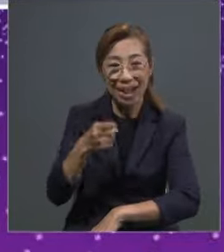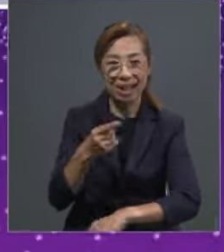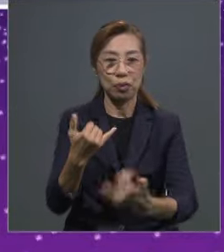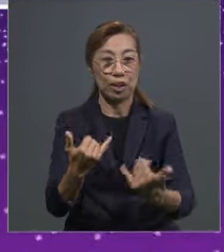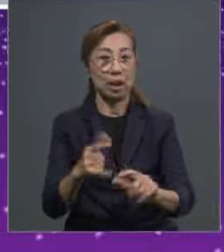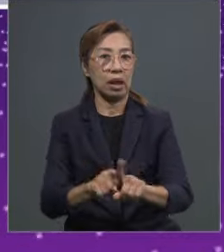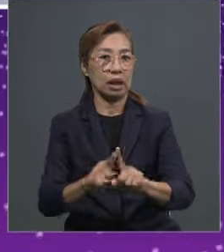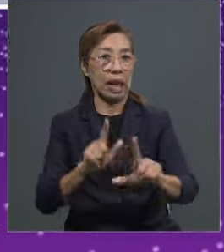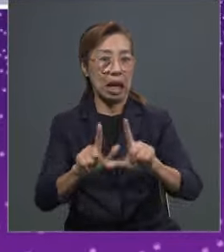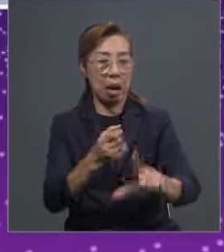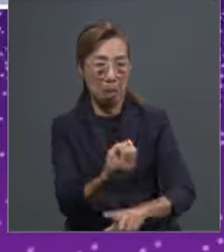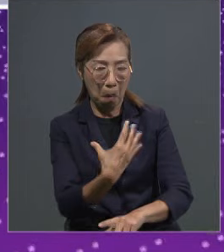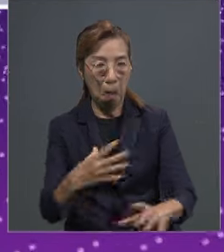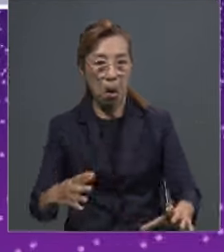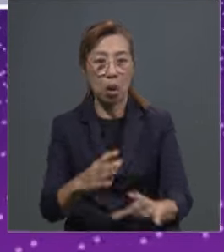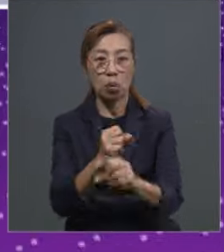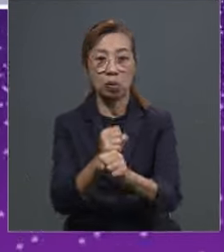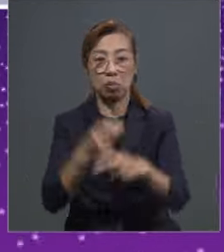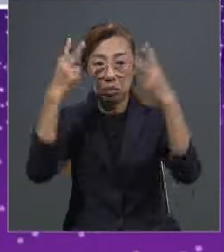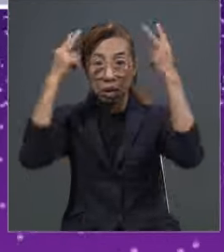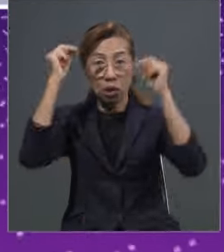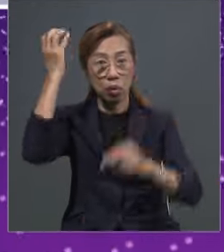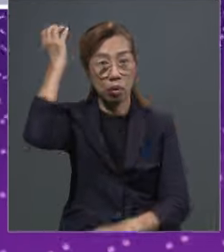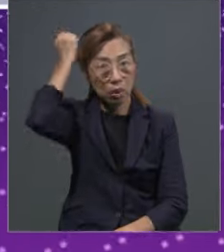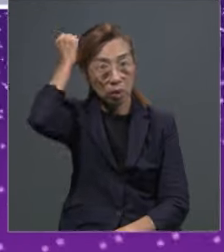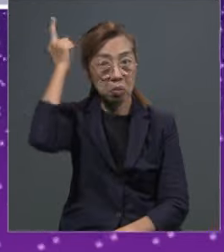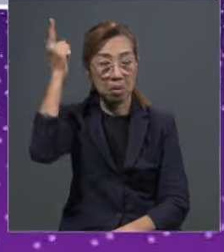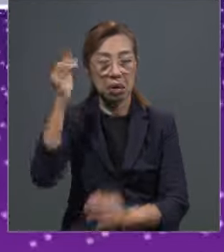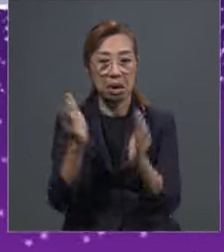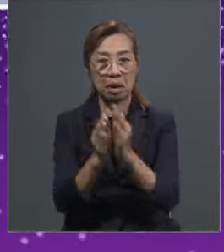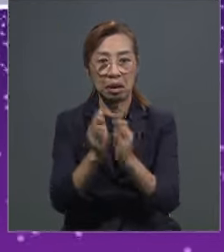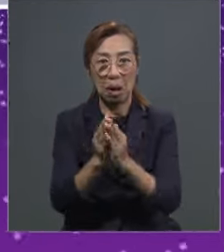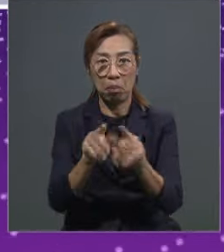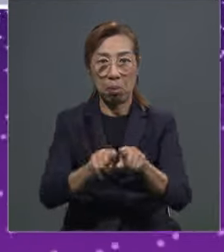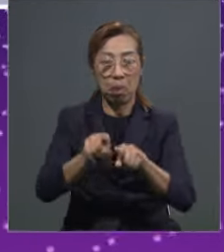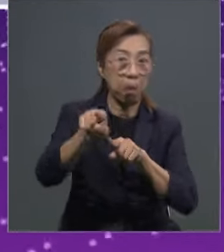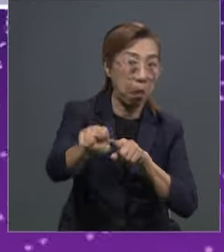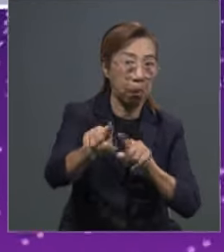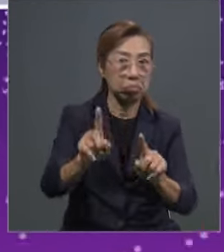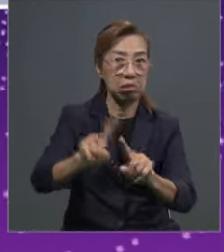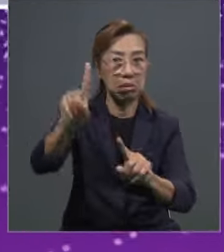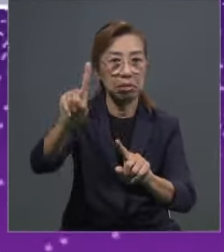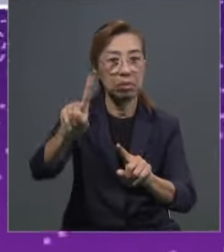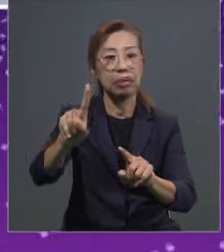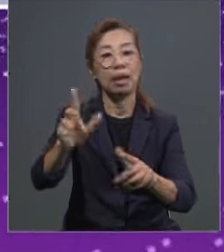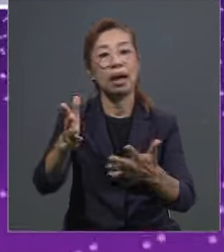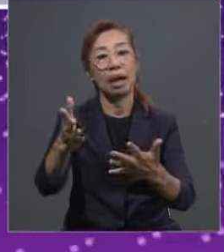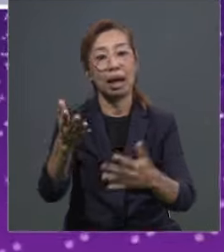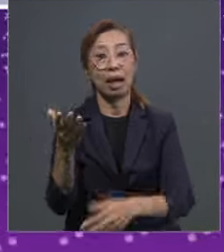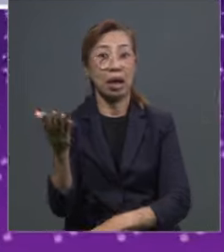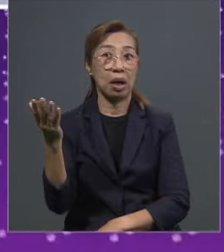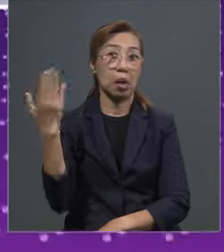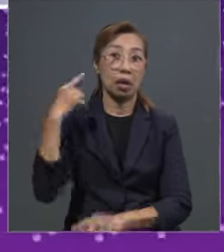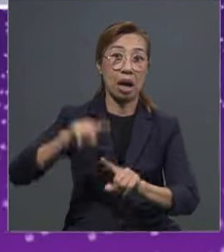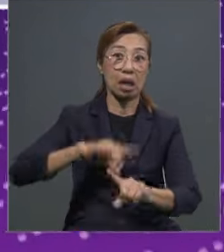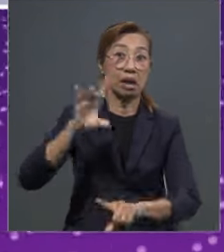ปบว่านางสาวแพทองธาชินวัตรนายกรัฐมนตรีครับมีคะแนน 9กระโดดขึ้นมาครองอันดับที่ 1ครับหลังจากที่ใน